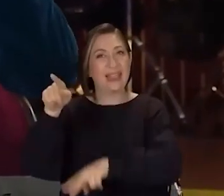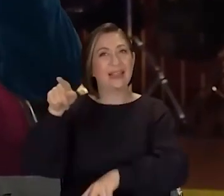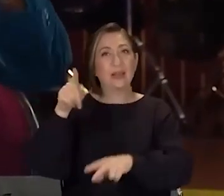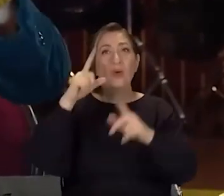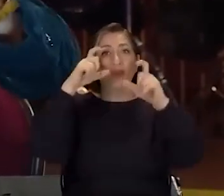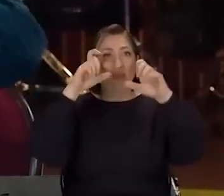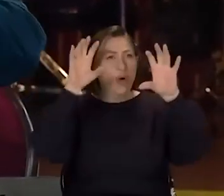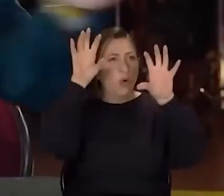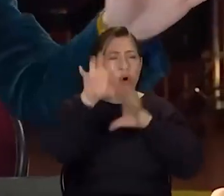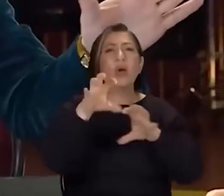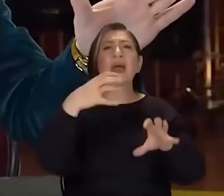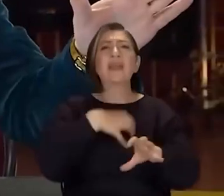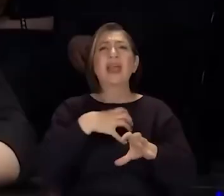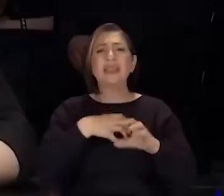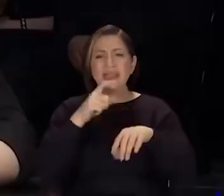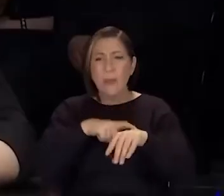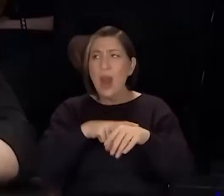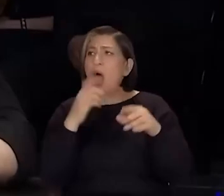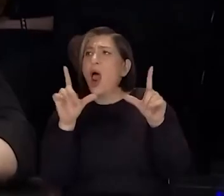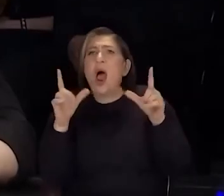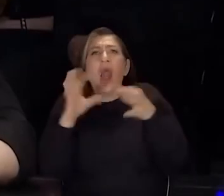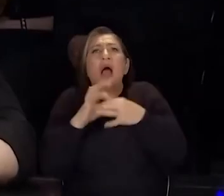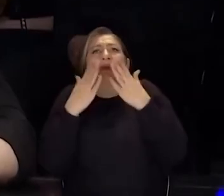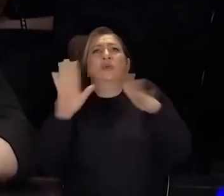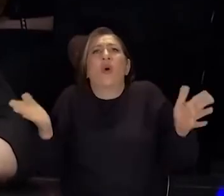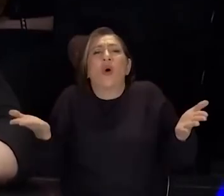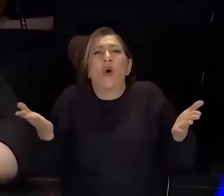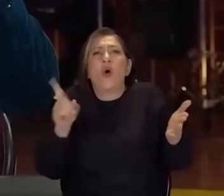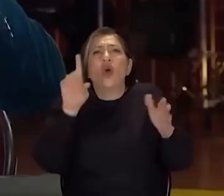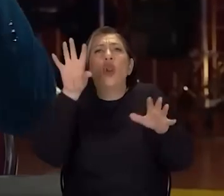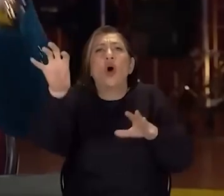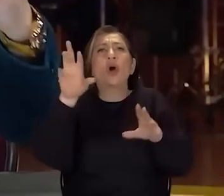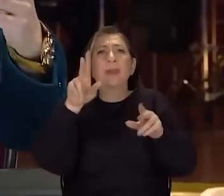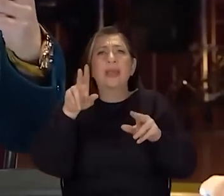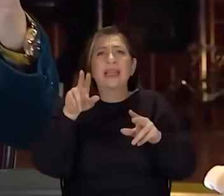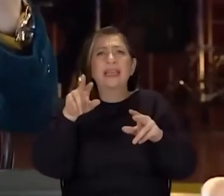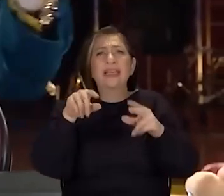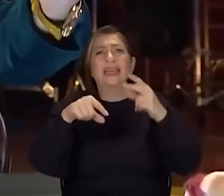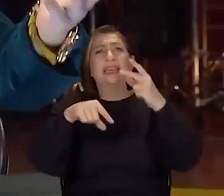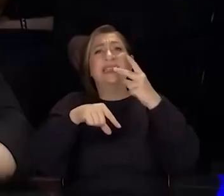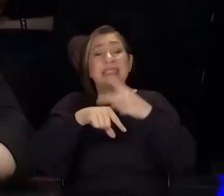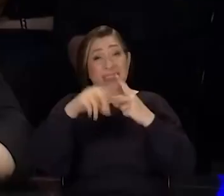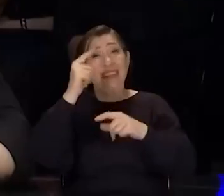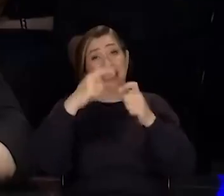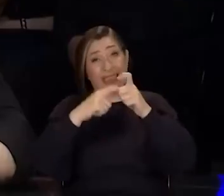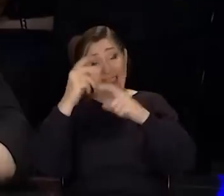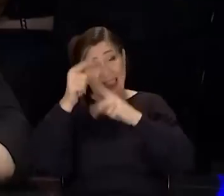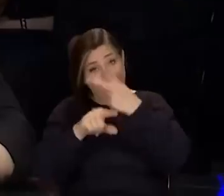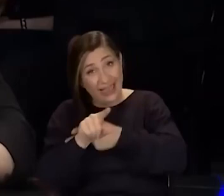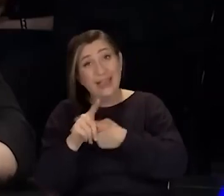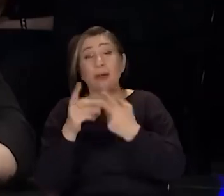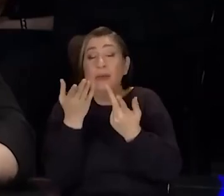Bowie'nin fotoğrafını koy, kendi zamanıyla alakası yok adamın. Evet. Hiçbir, o da logo. Yani, Ziggy Stardust. Ziggy Stardust. Kafası.